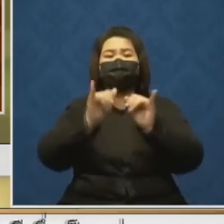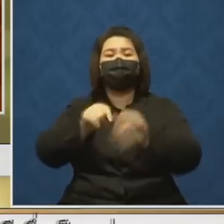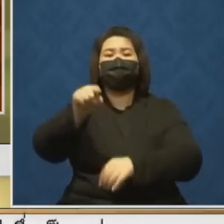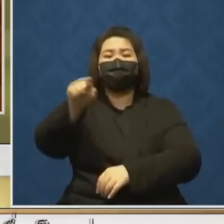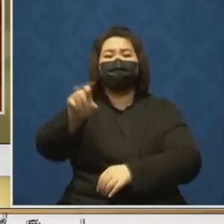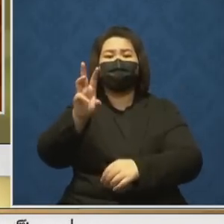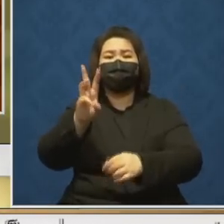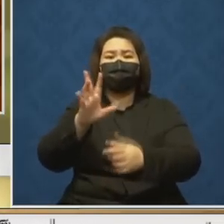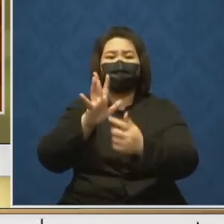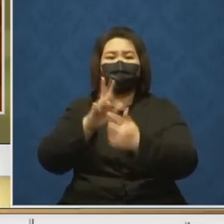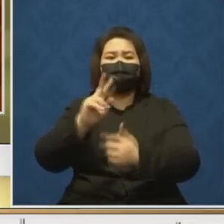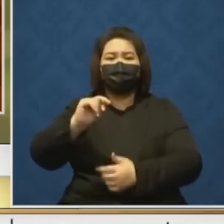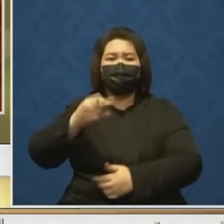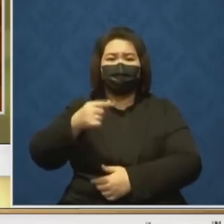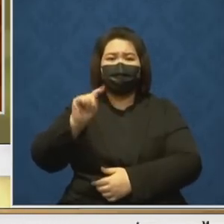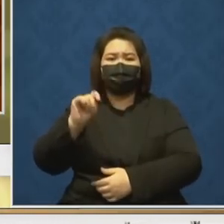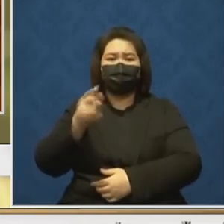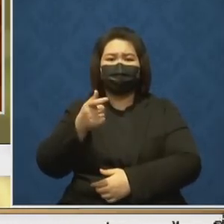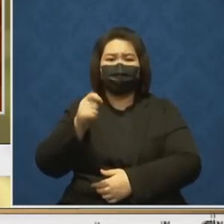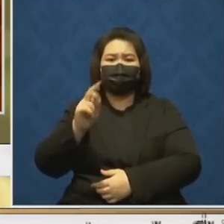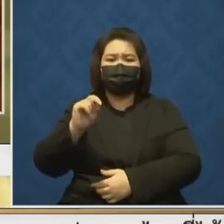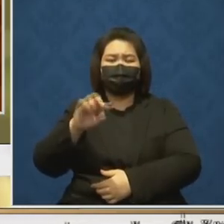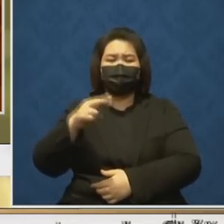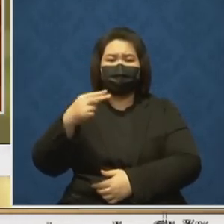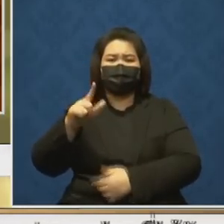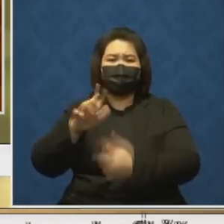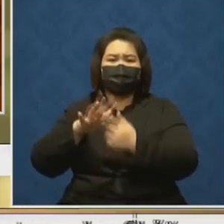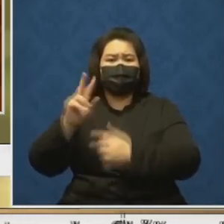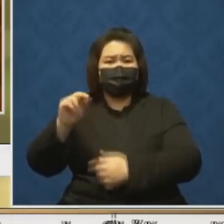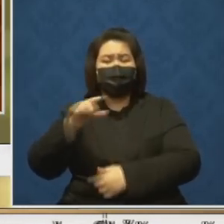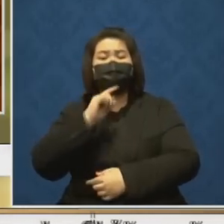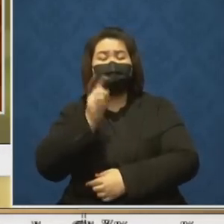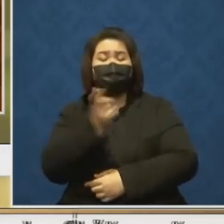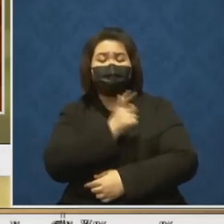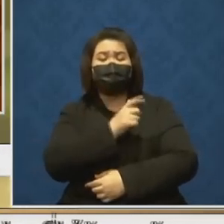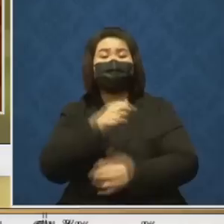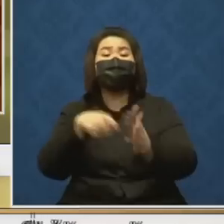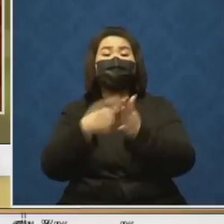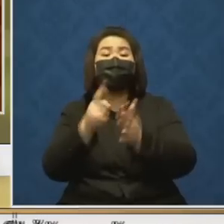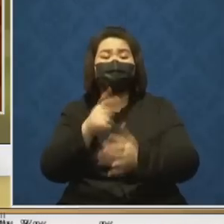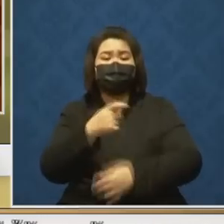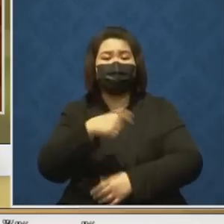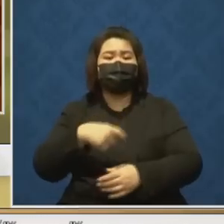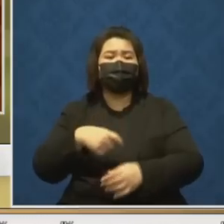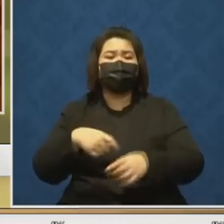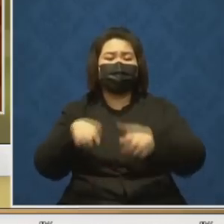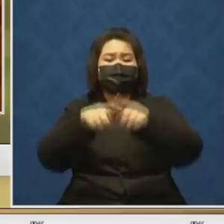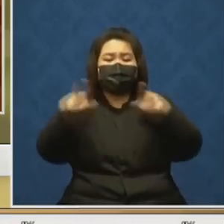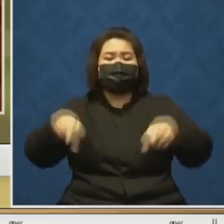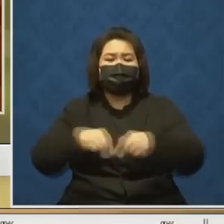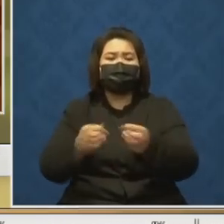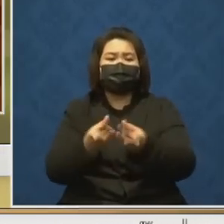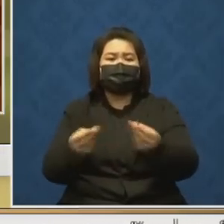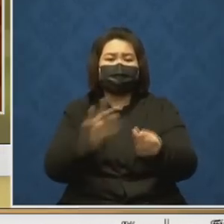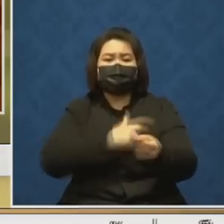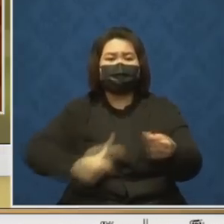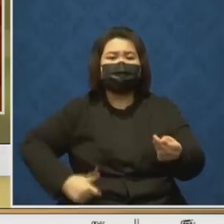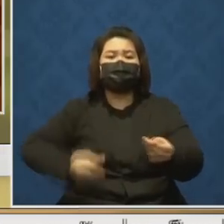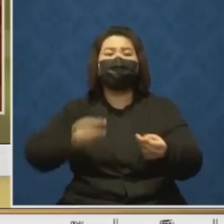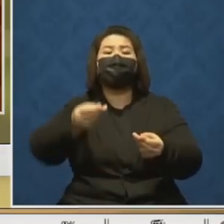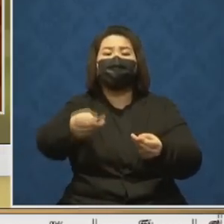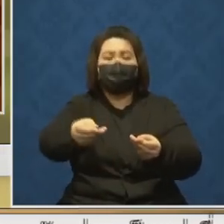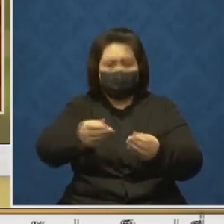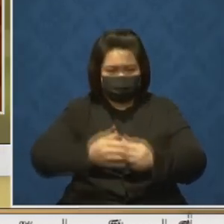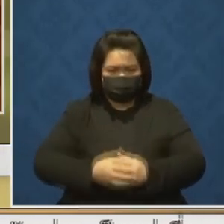ดิฉันโยอ้างวาเปที่ดนพระราชธานดิฉักอยากจะถามคนเอกประยุตจัโอชาตอบมาด้วยวาใน